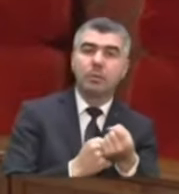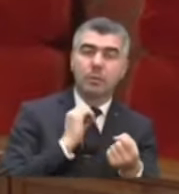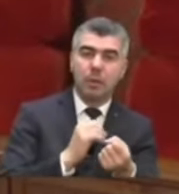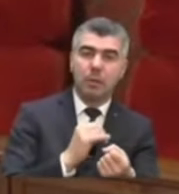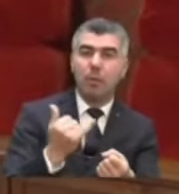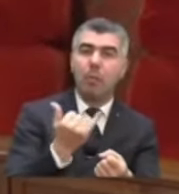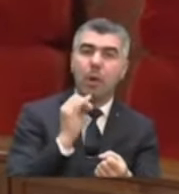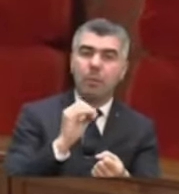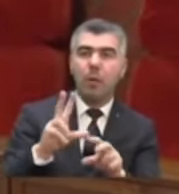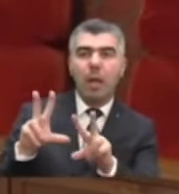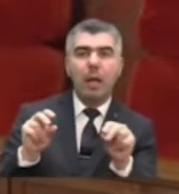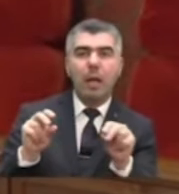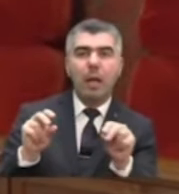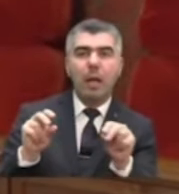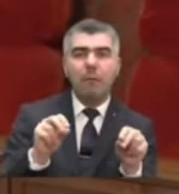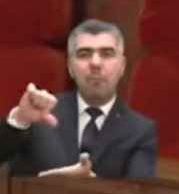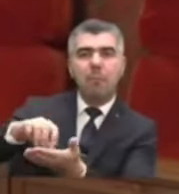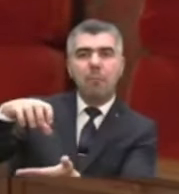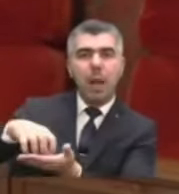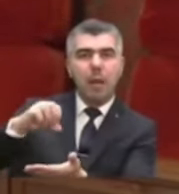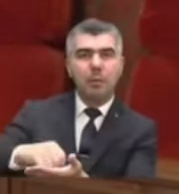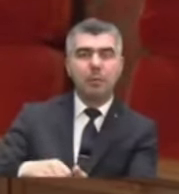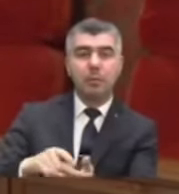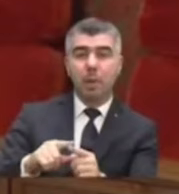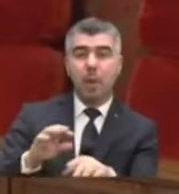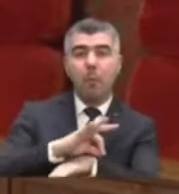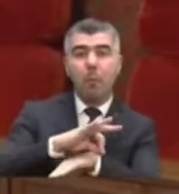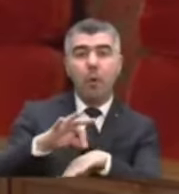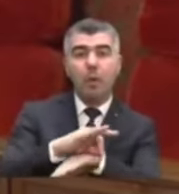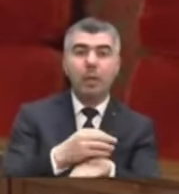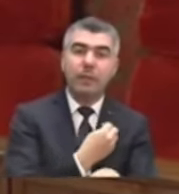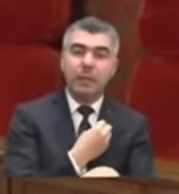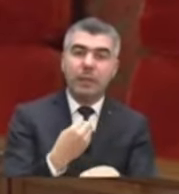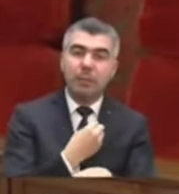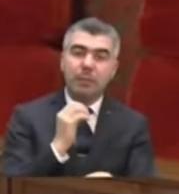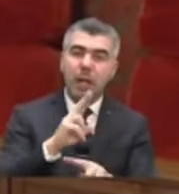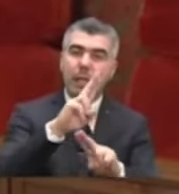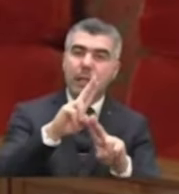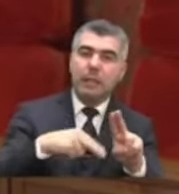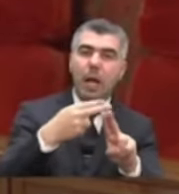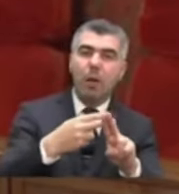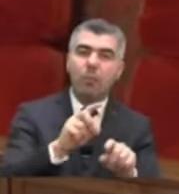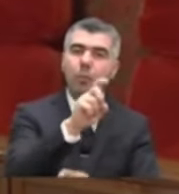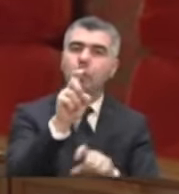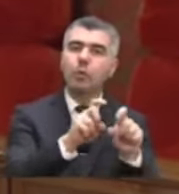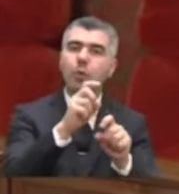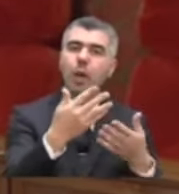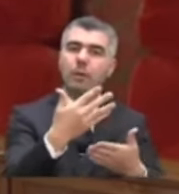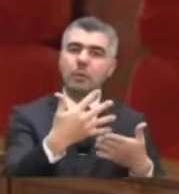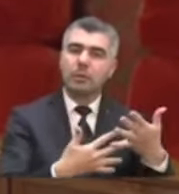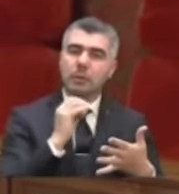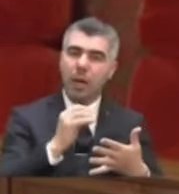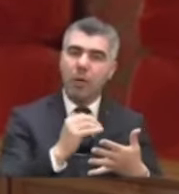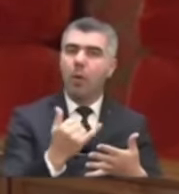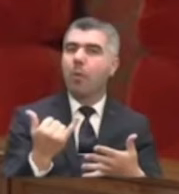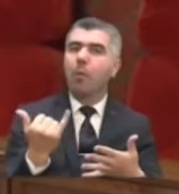محفز بحال البلاد اللي كيخدم فيها. ولهذا الوظيفه الصحيه غادي تجيب هذه الاجوبه على هذه التساؤلات، غادي يكونوا يمكن يكون واحد